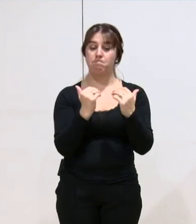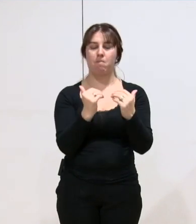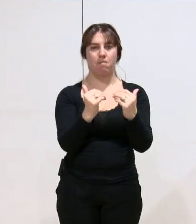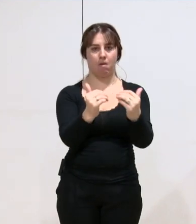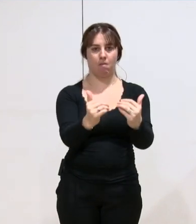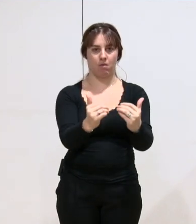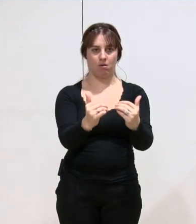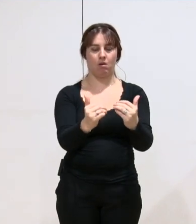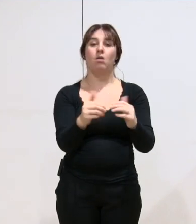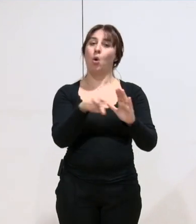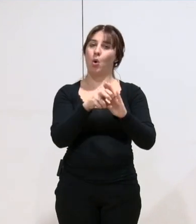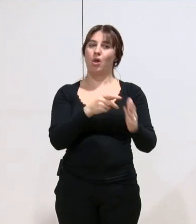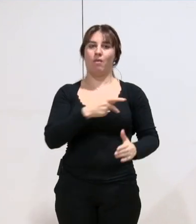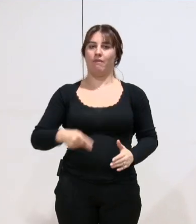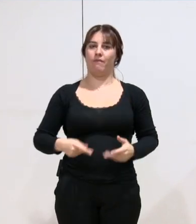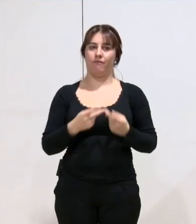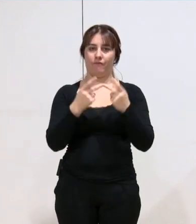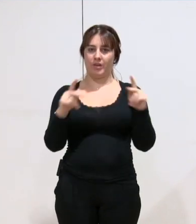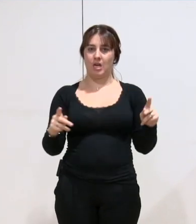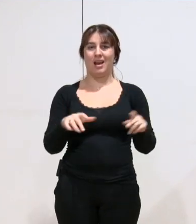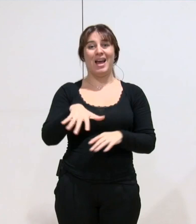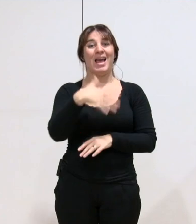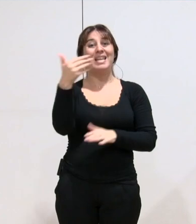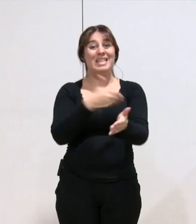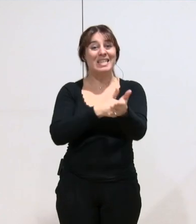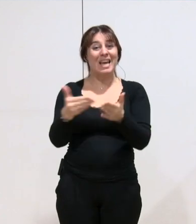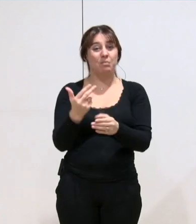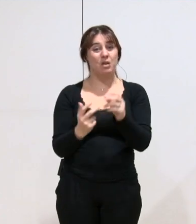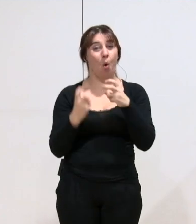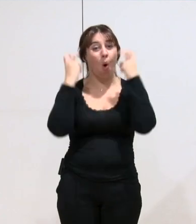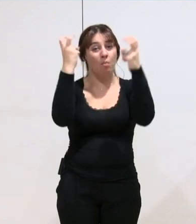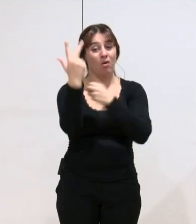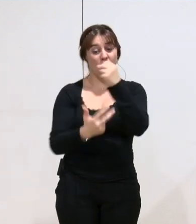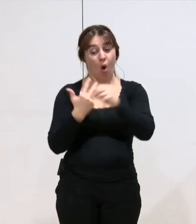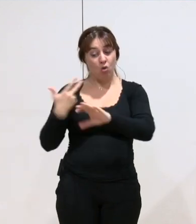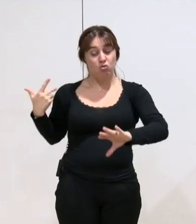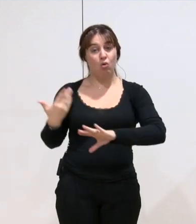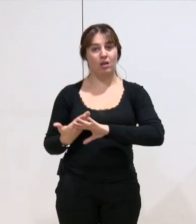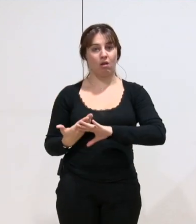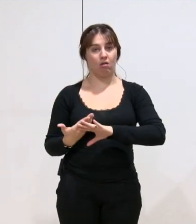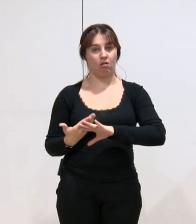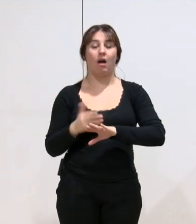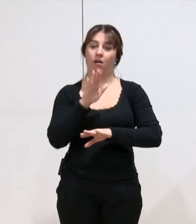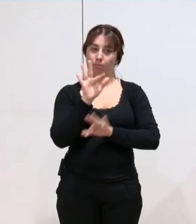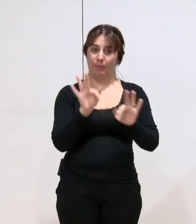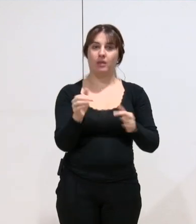masse salariale de la ville de Grenoble avait augmenté de 15 millions lors des trois dernières années. Mais notre décision a